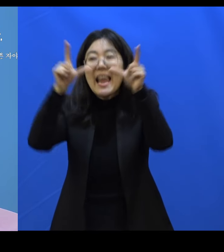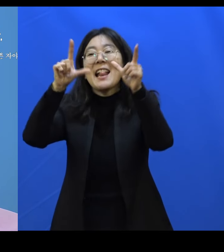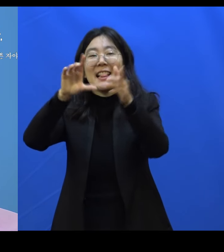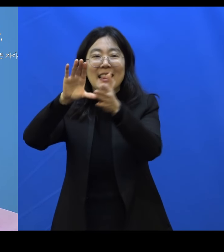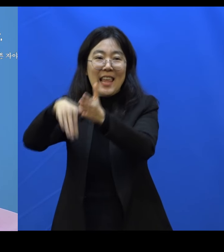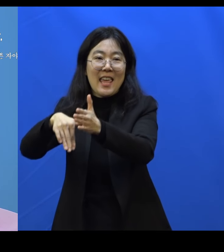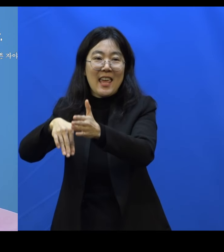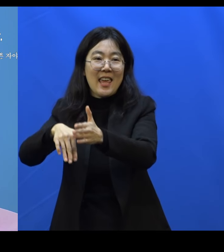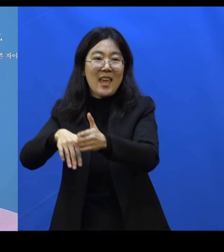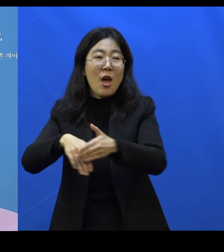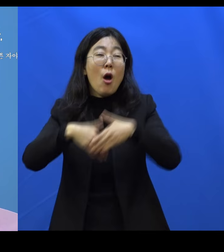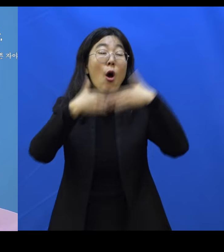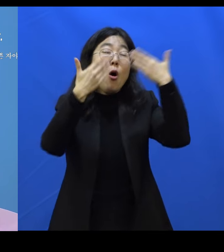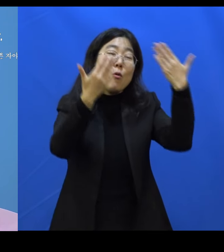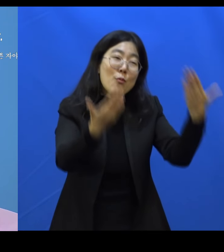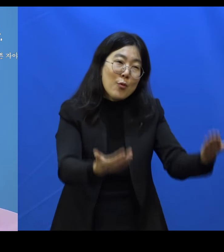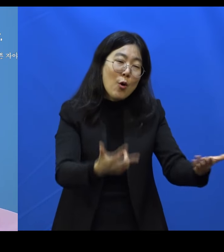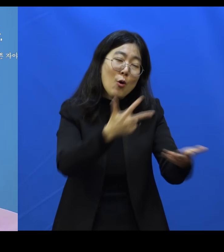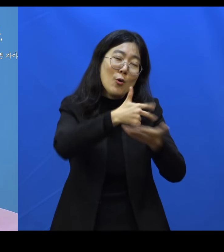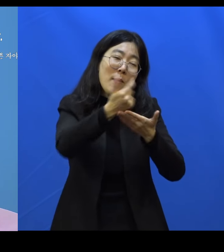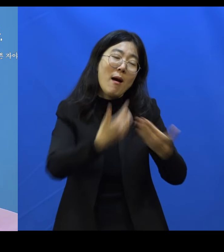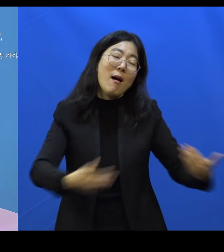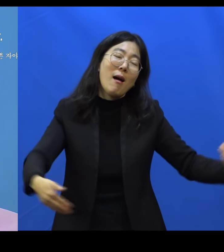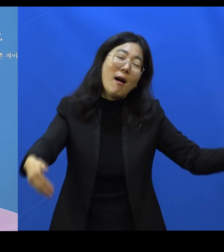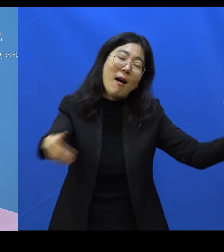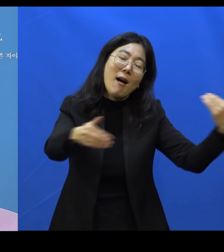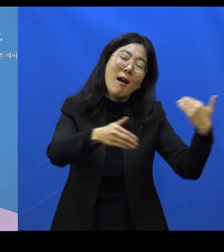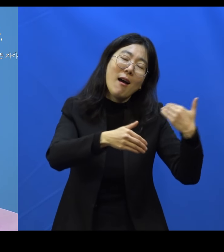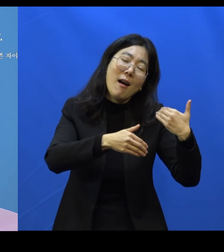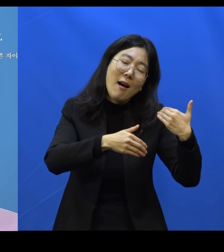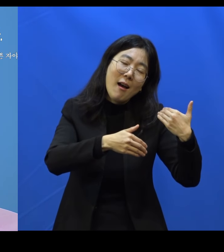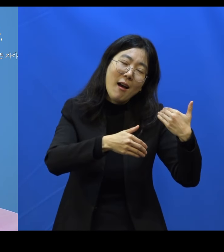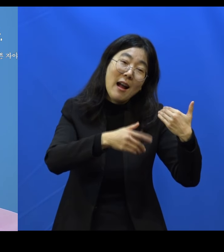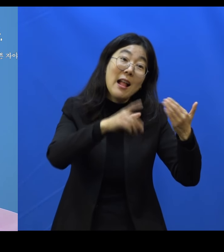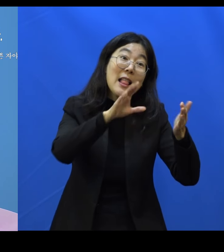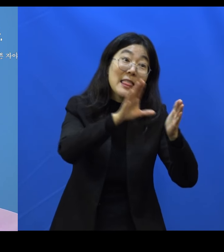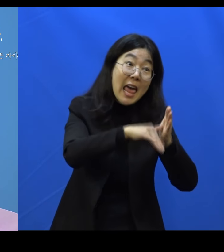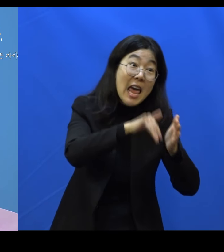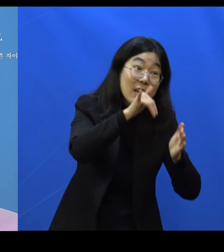일어나야 할 때가 있다는 겁니다. 광야에 묻혀있던 모세를 어느 날 부르시죠.